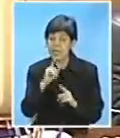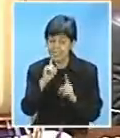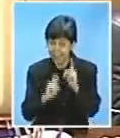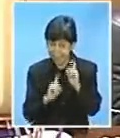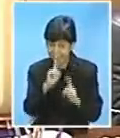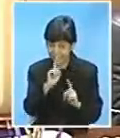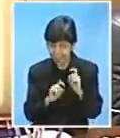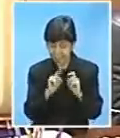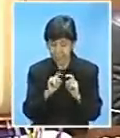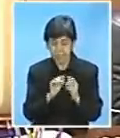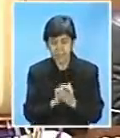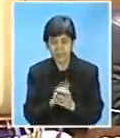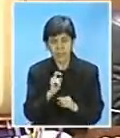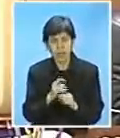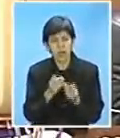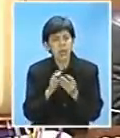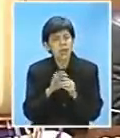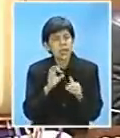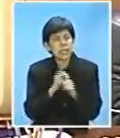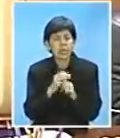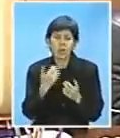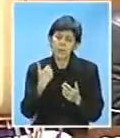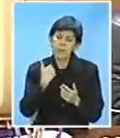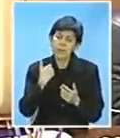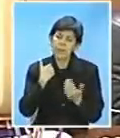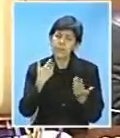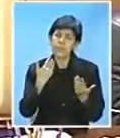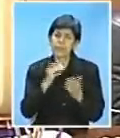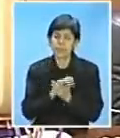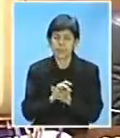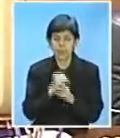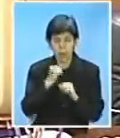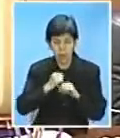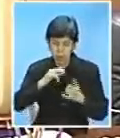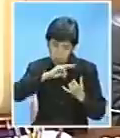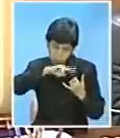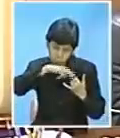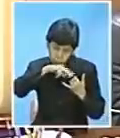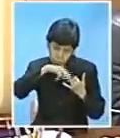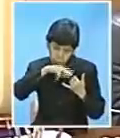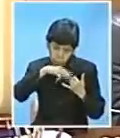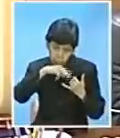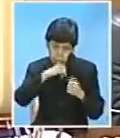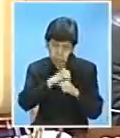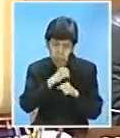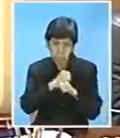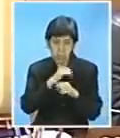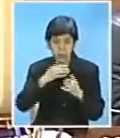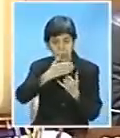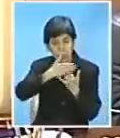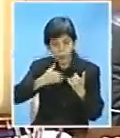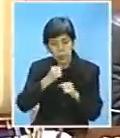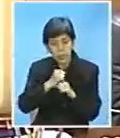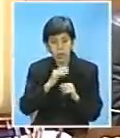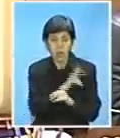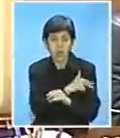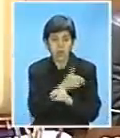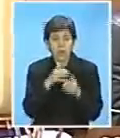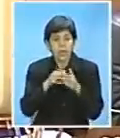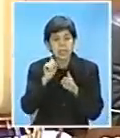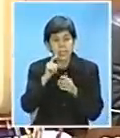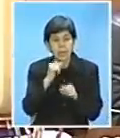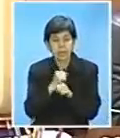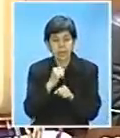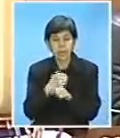นะครับก็ตัวของไม่ว่าจะเป็นของการพิสูจน์นะครับจากนิติเวชนะศิริก็ดีห